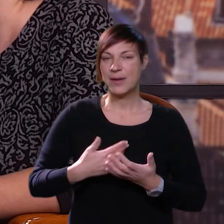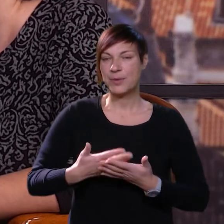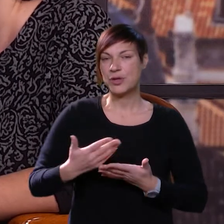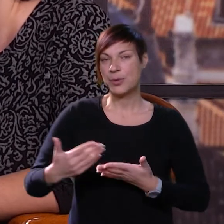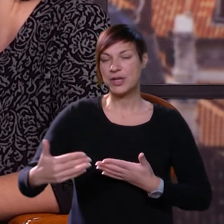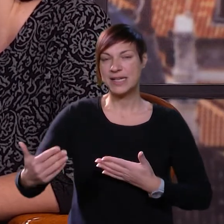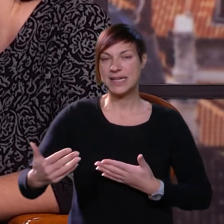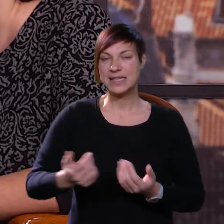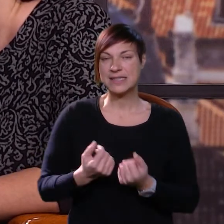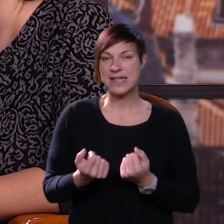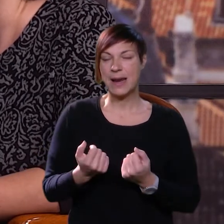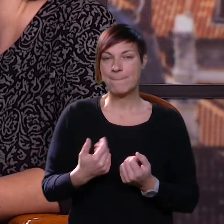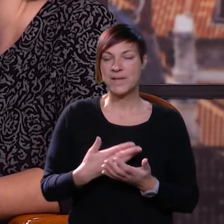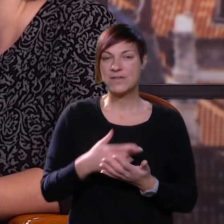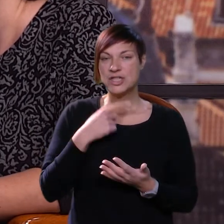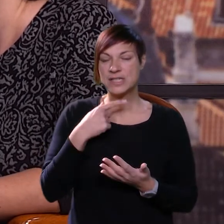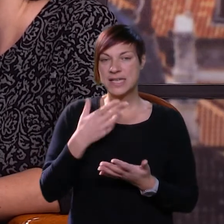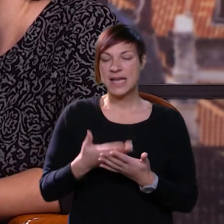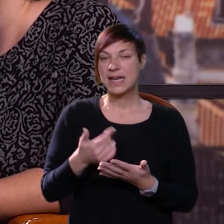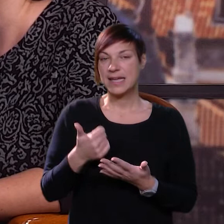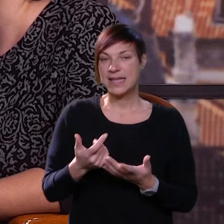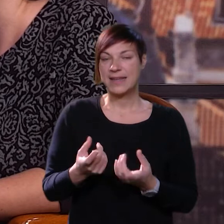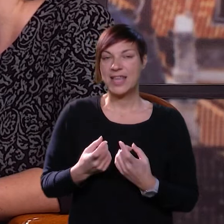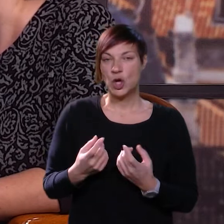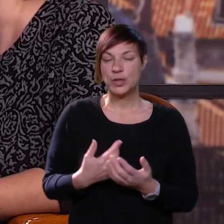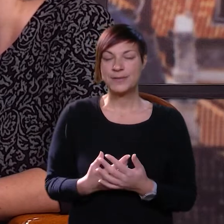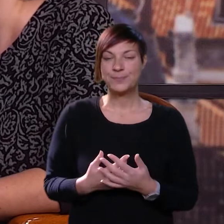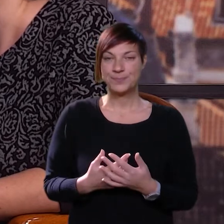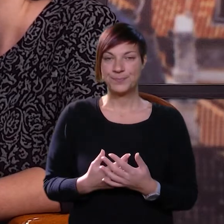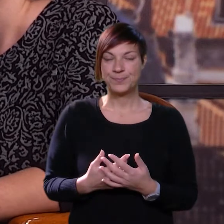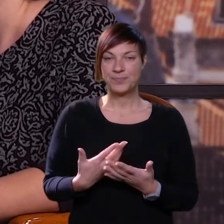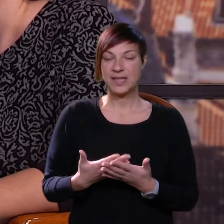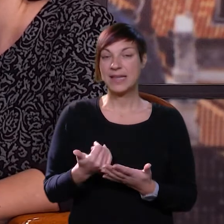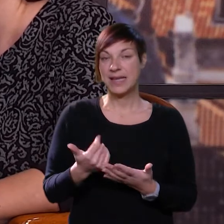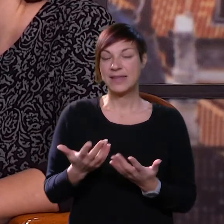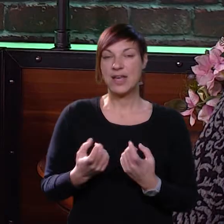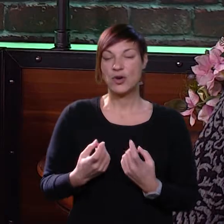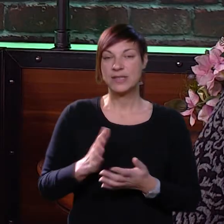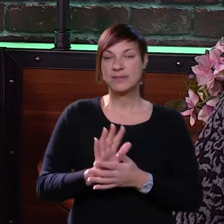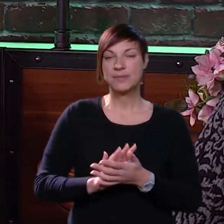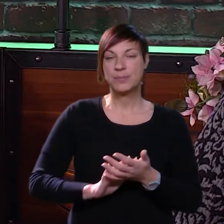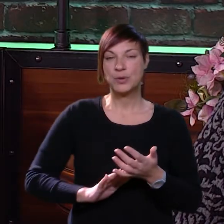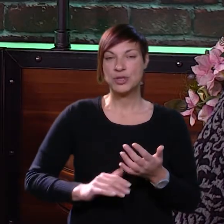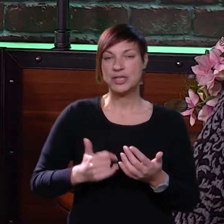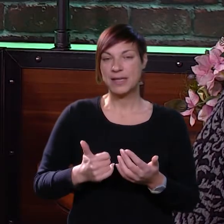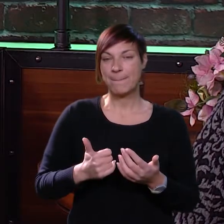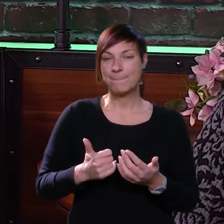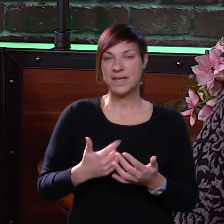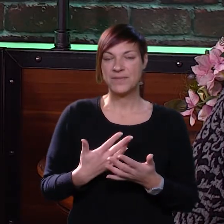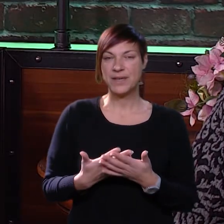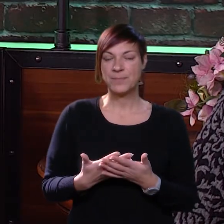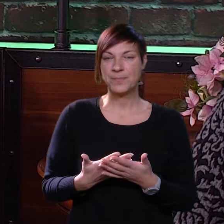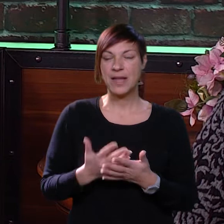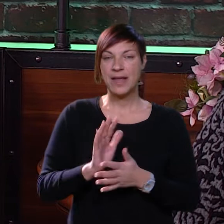je to bilo niz terapija, ili tako to ovo što ste rekli, upravo jedna od. Tako, jedna od, znači krenete ono prvo, ide